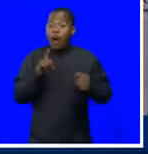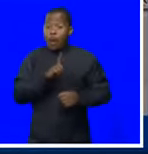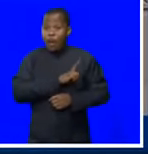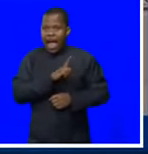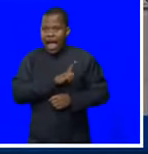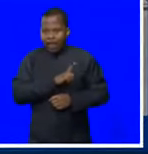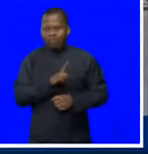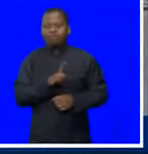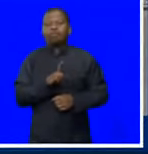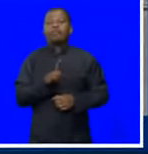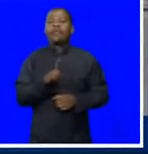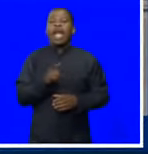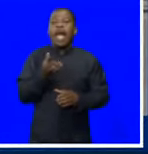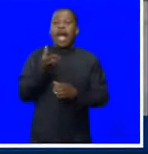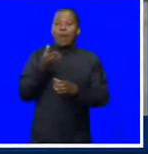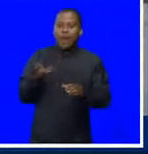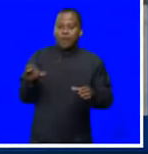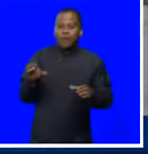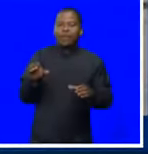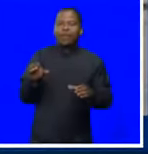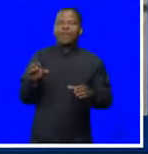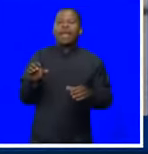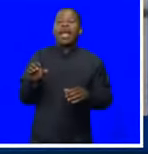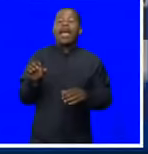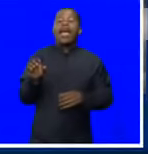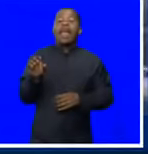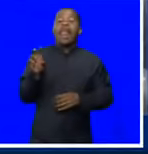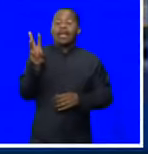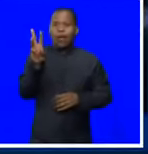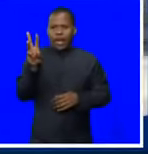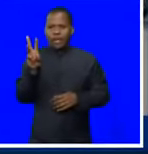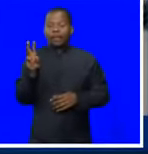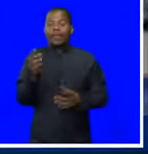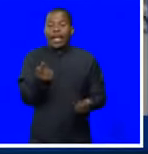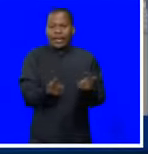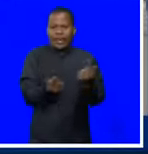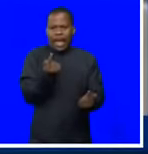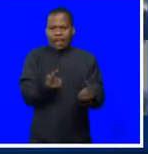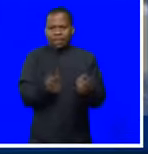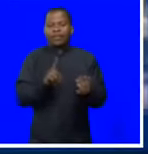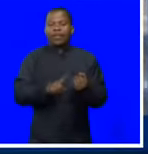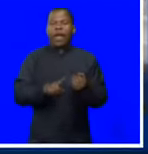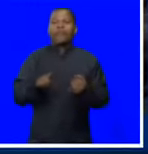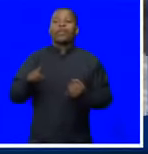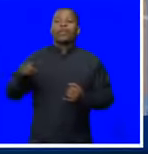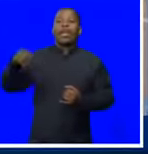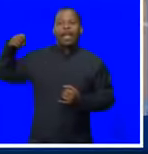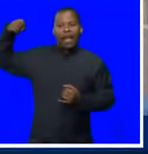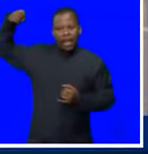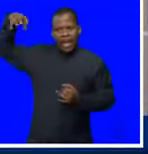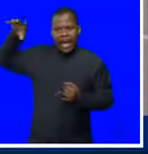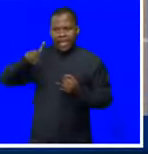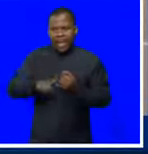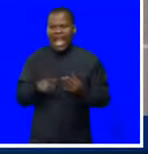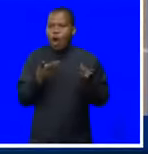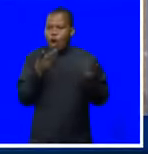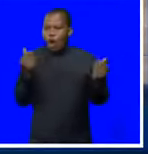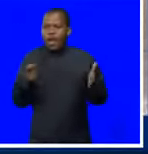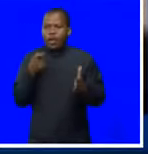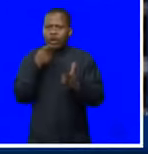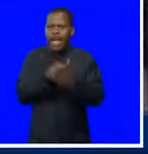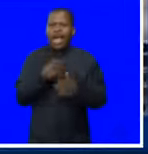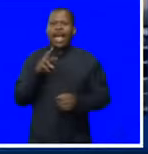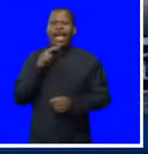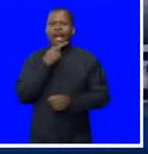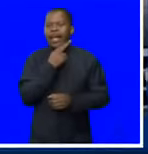sincumo sekwehlisa linani la gesi nabo oil labamlanza ke eveni laseRussia. Siboneke tingapa leti nake